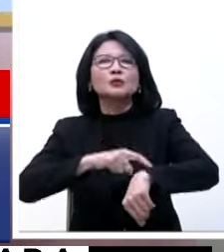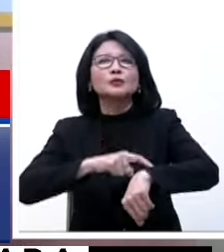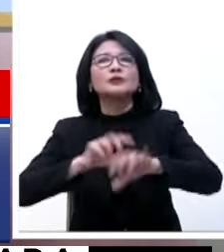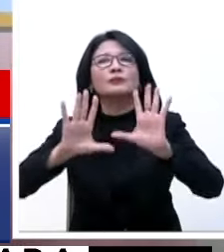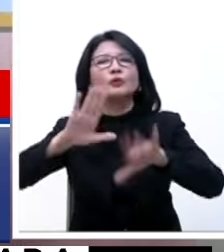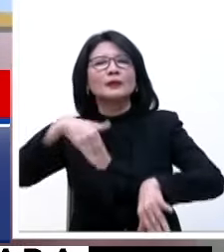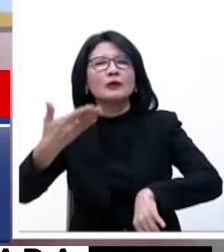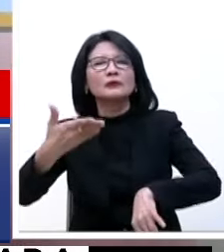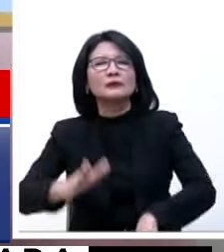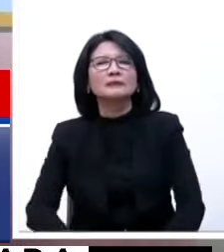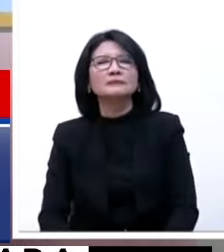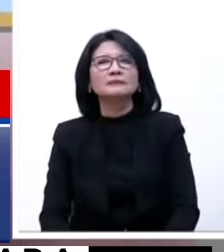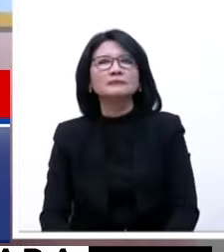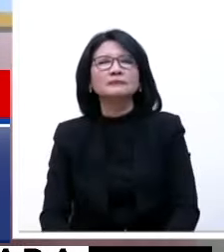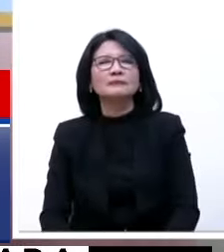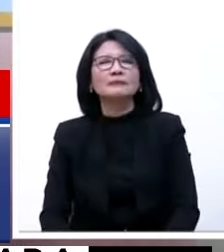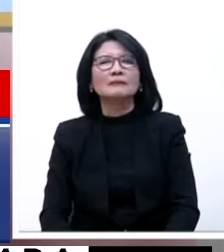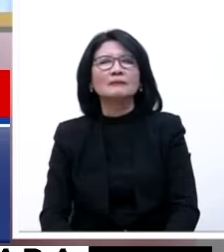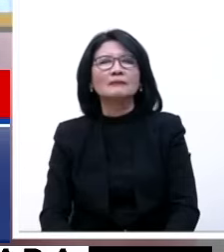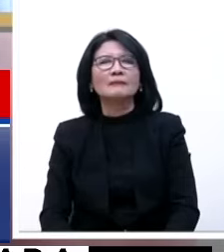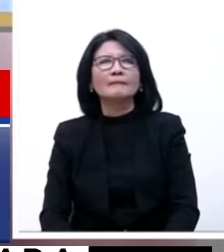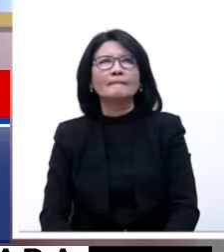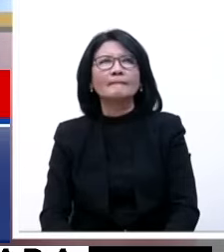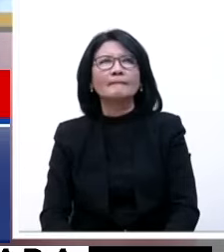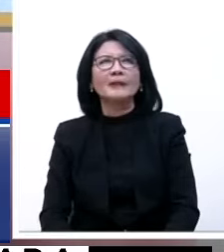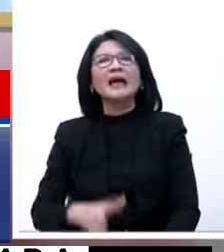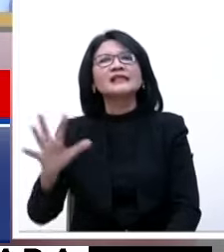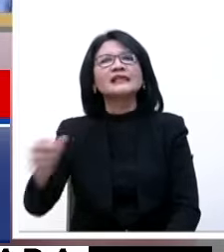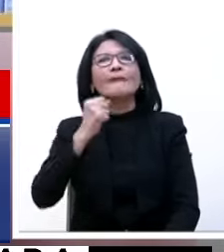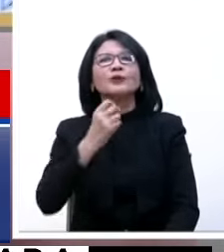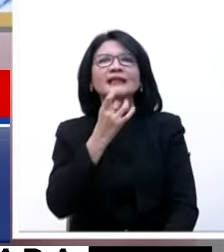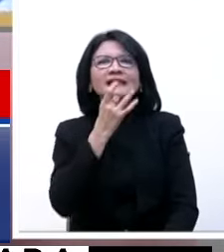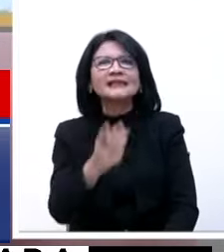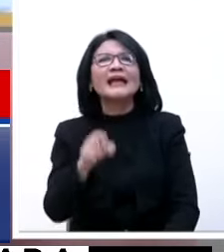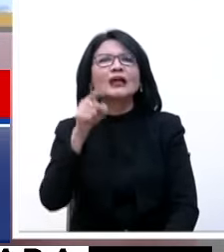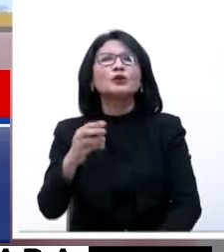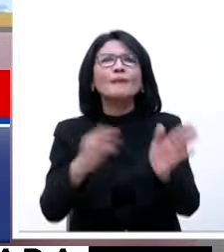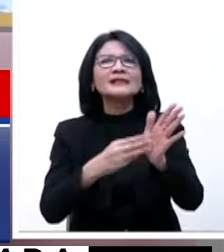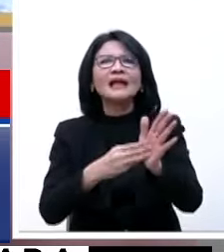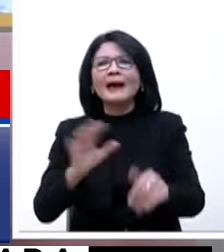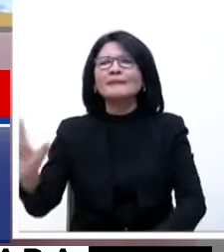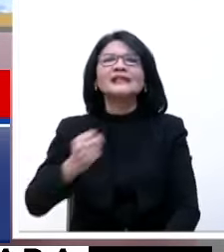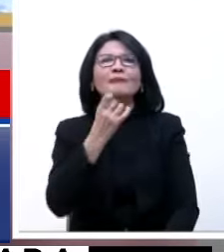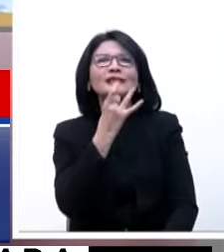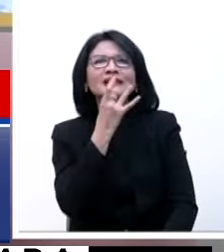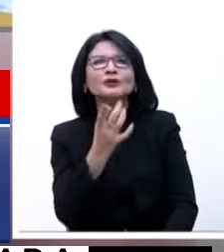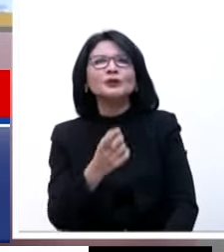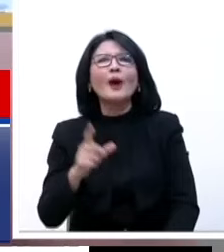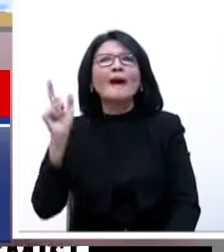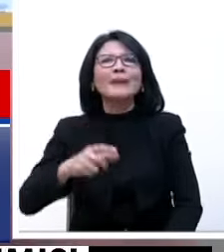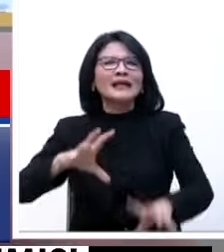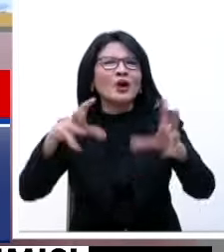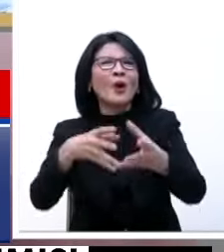10 tahun bilang ya cabut aja yubnya Nah itu Masalahnya mencabut iub itu banyak